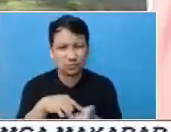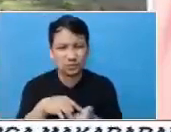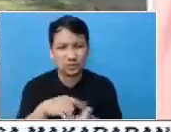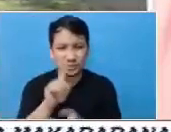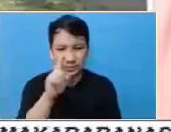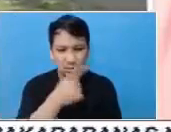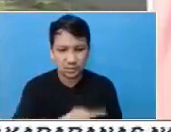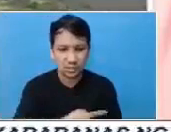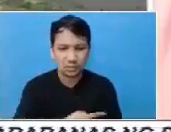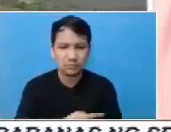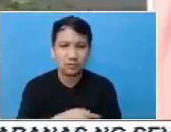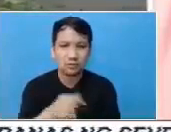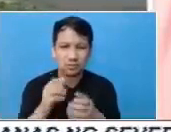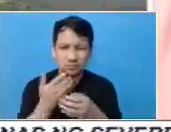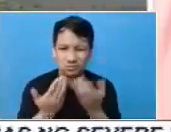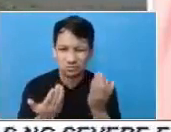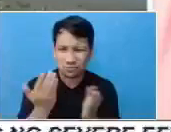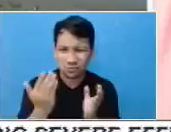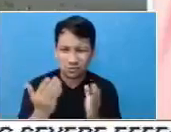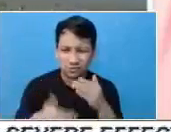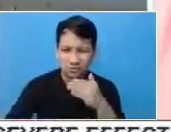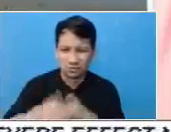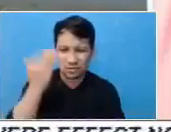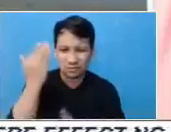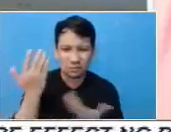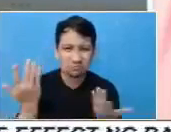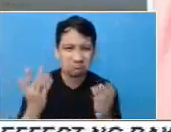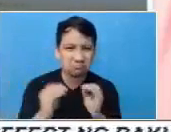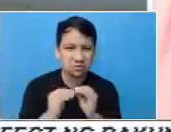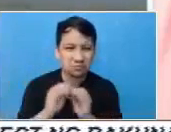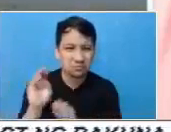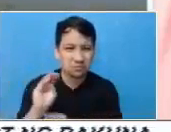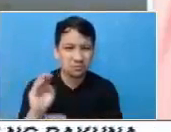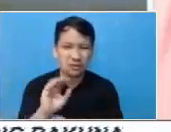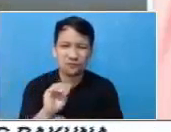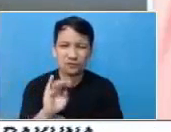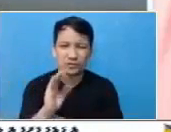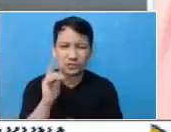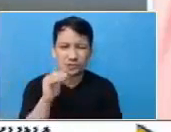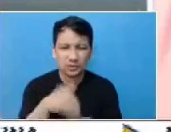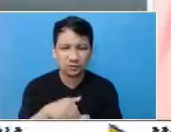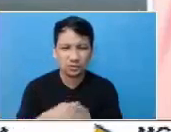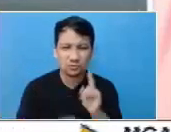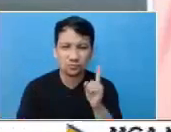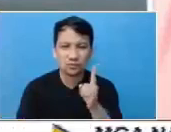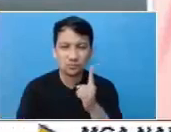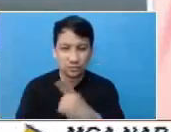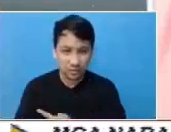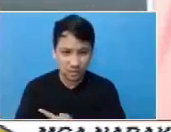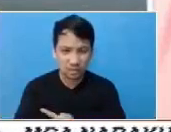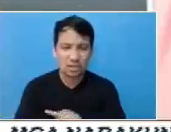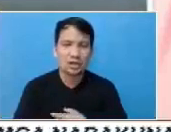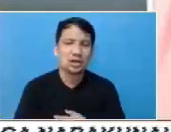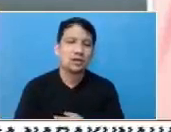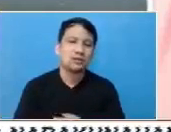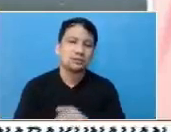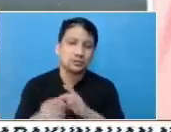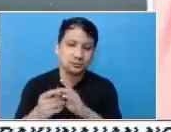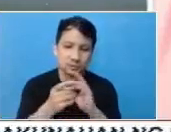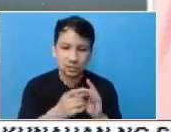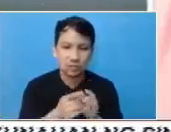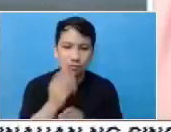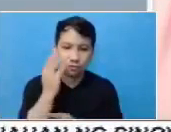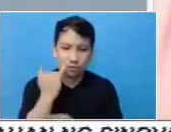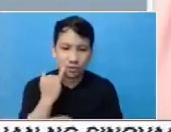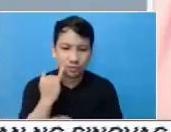syempre, yung paglabas ng asupre, at depende po yan sa tayog ng kanyang iangat, ay talagang